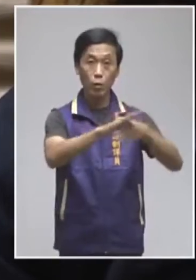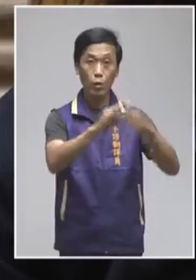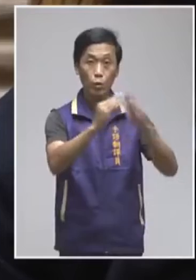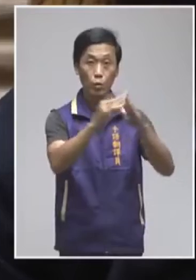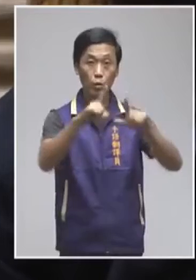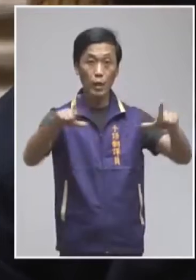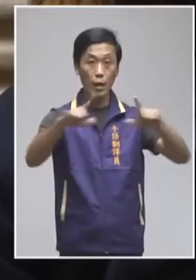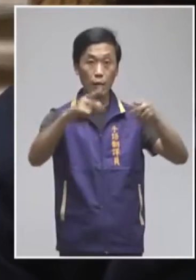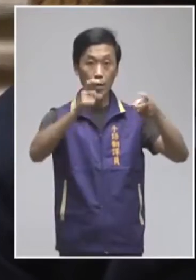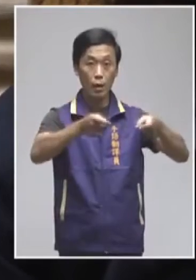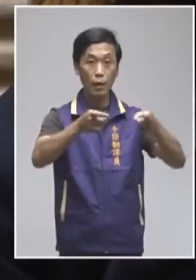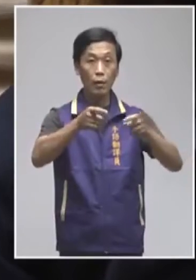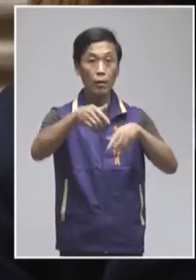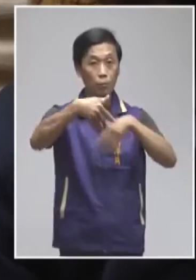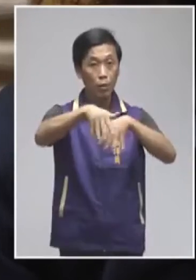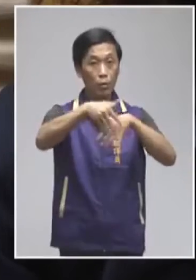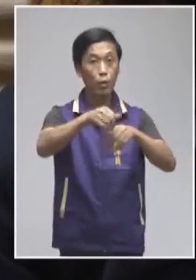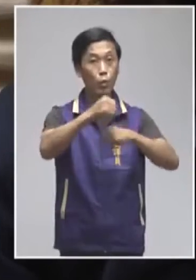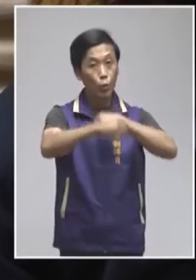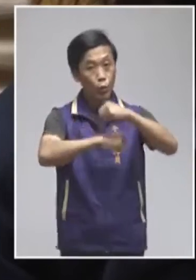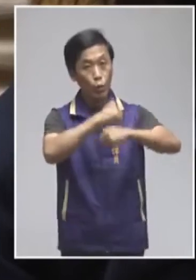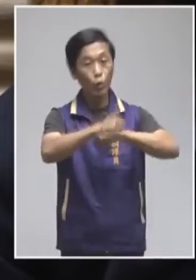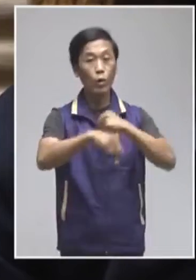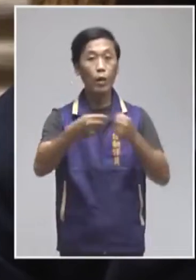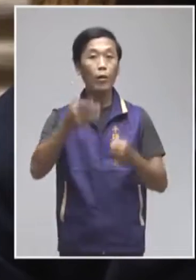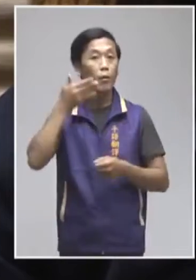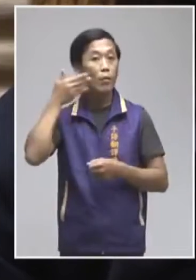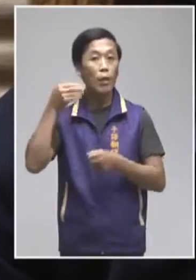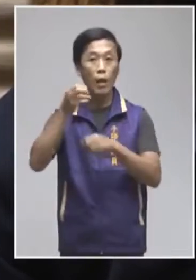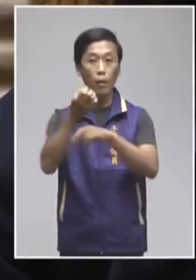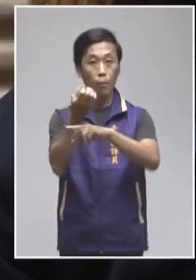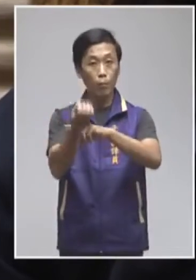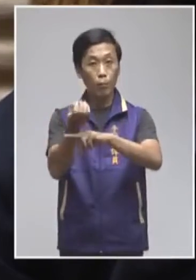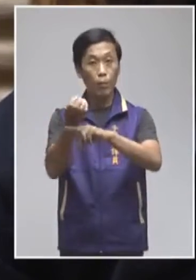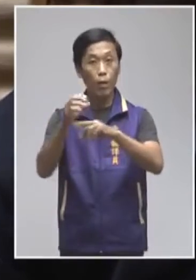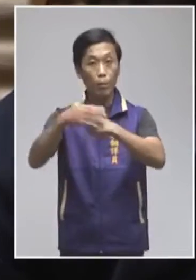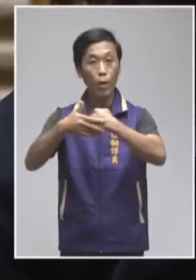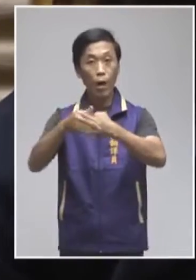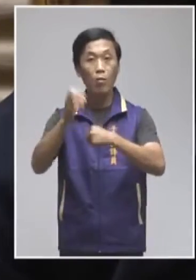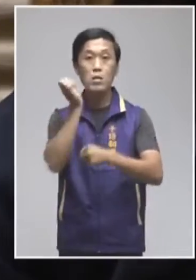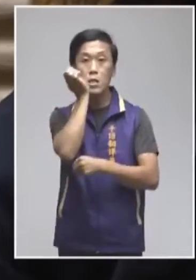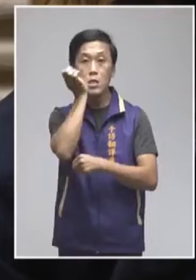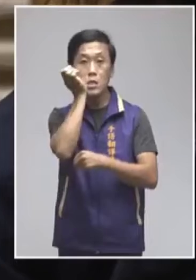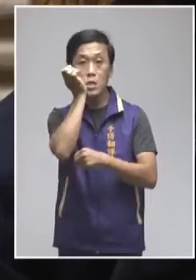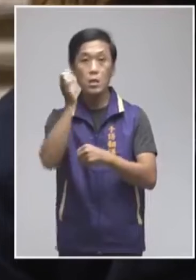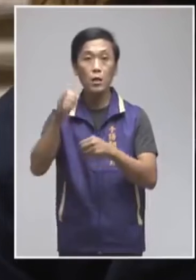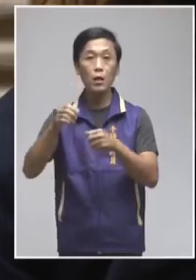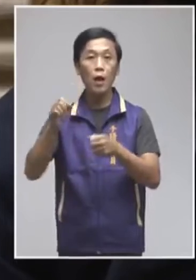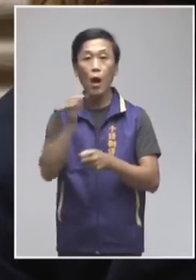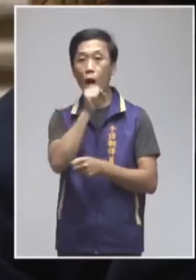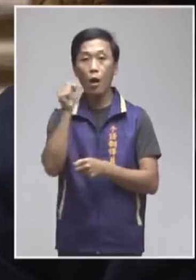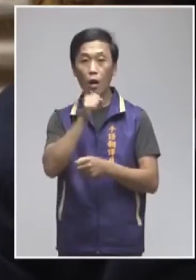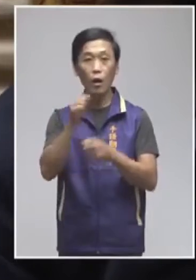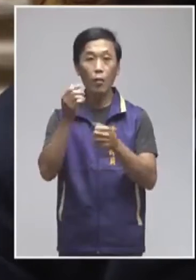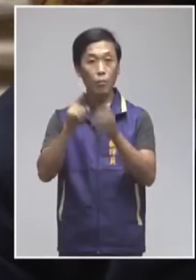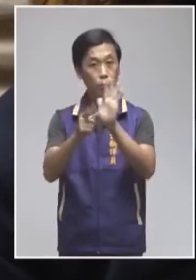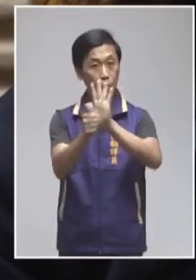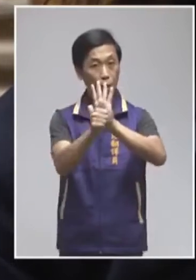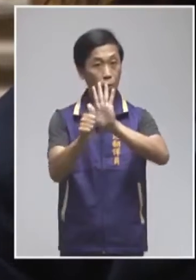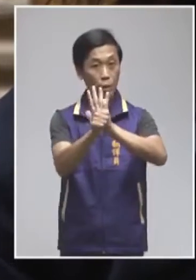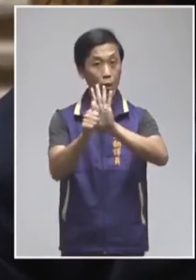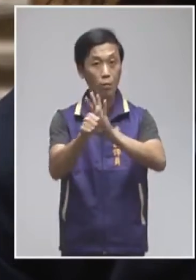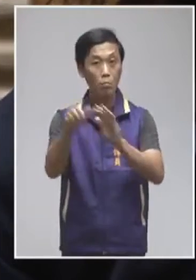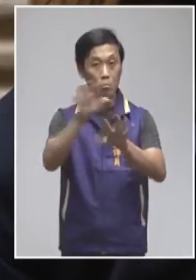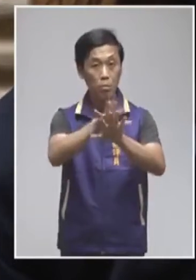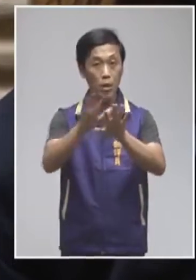阅兵活动，以及蓝宝石真爱秀重返70年代的歌厅秀。那另外台湾